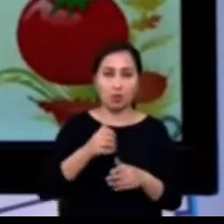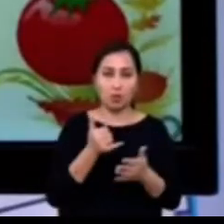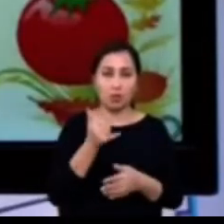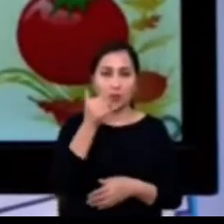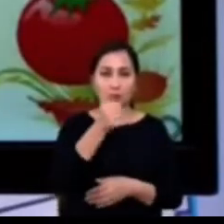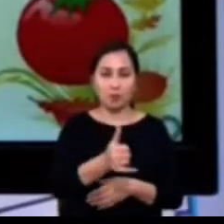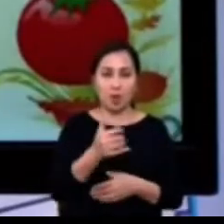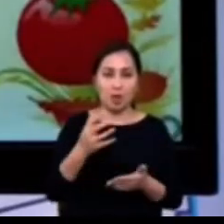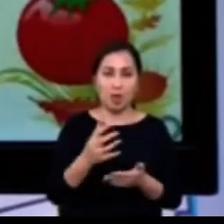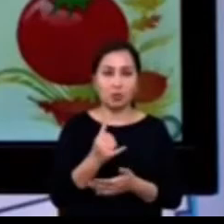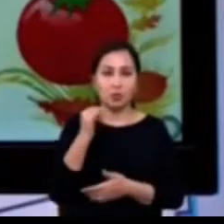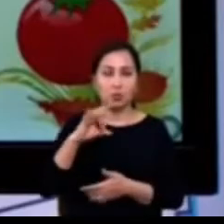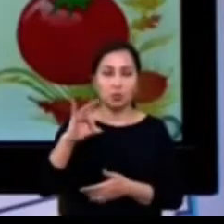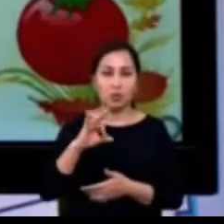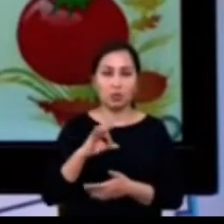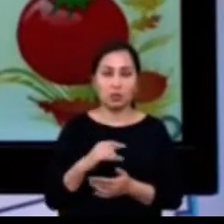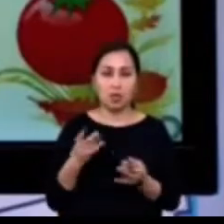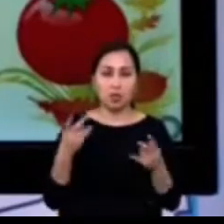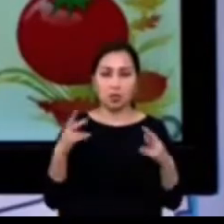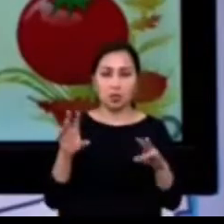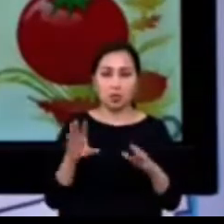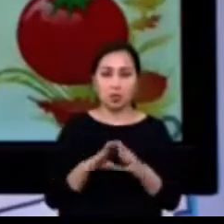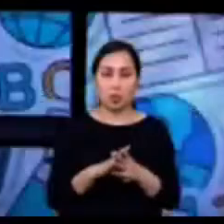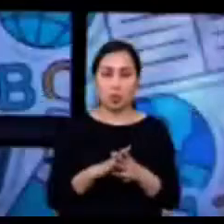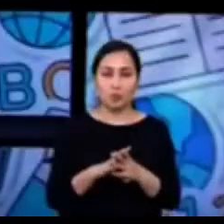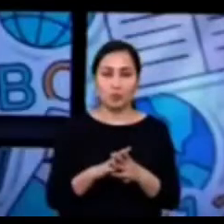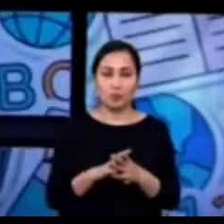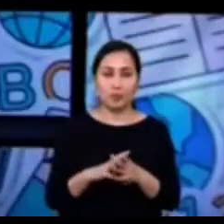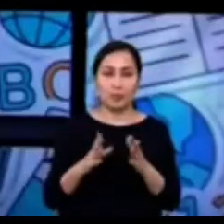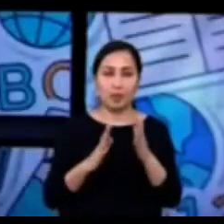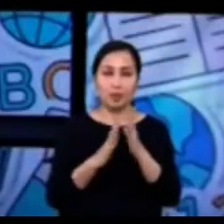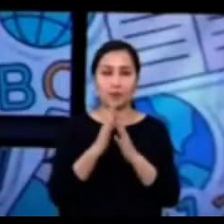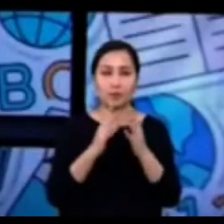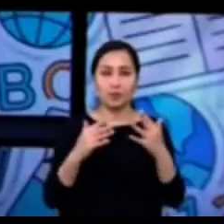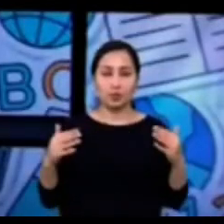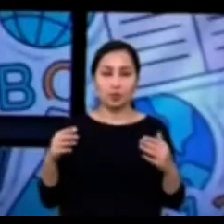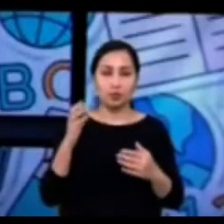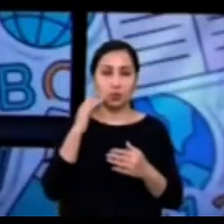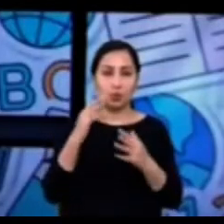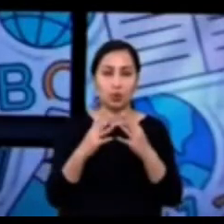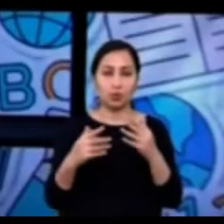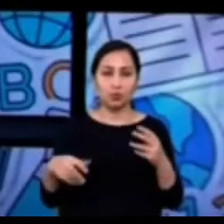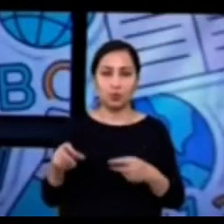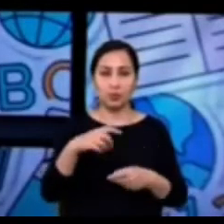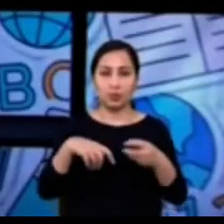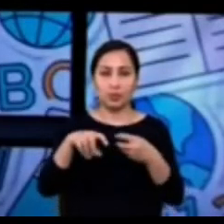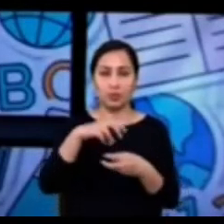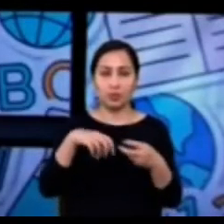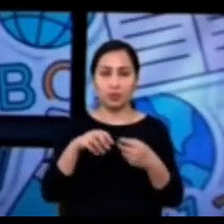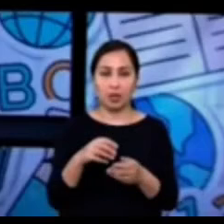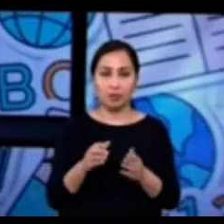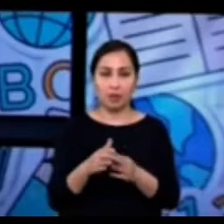урожай. Но фрукты и овощи все перемешались. Нам